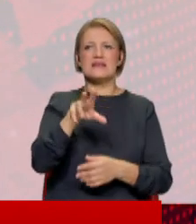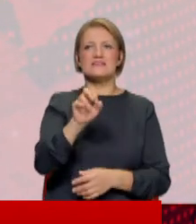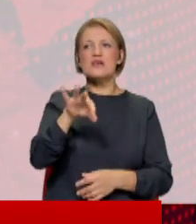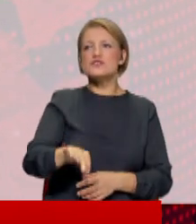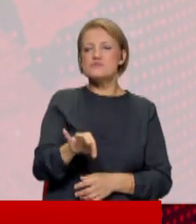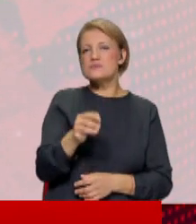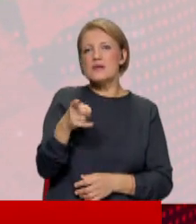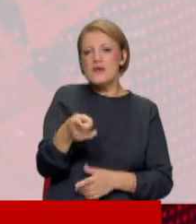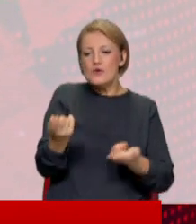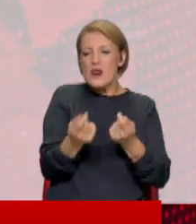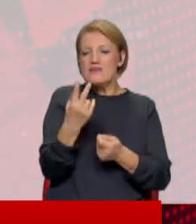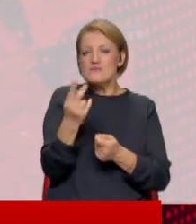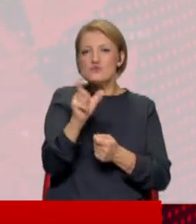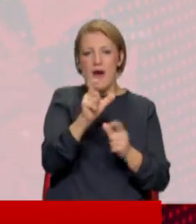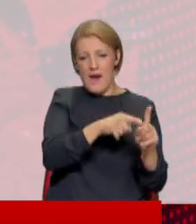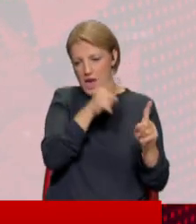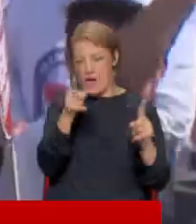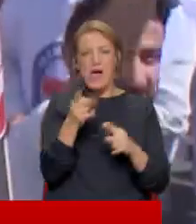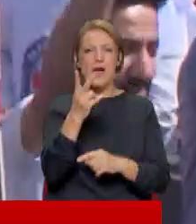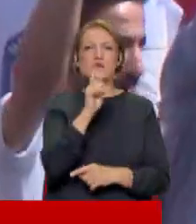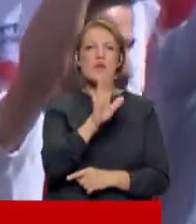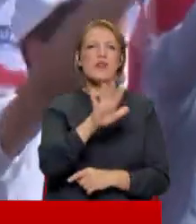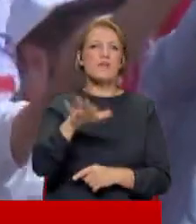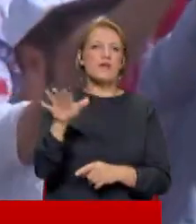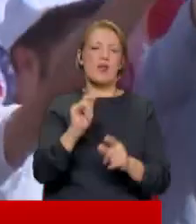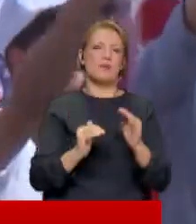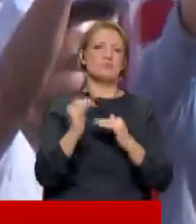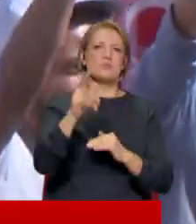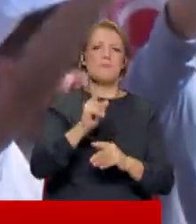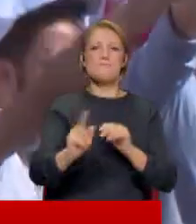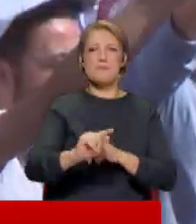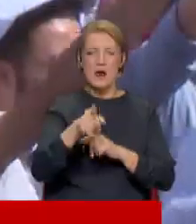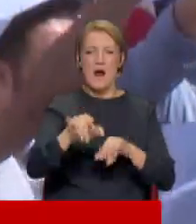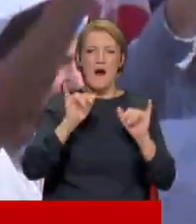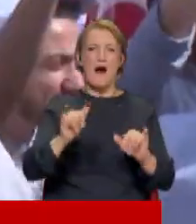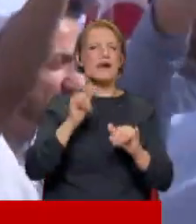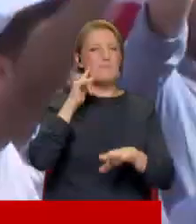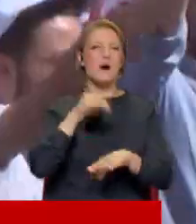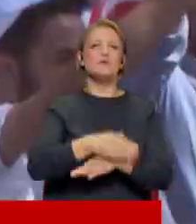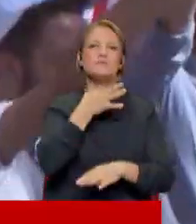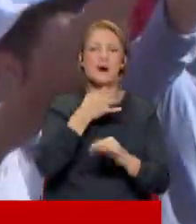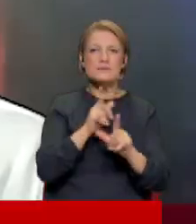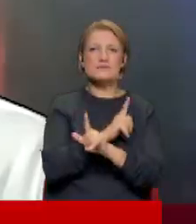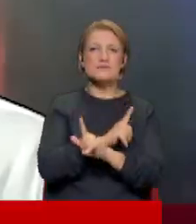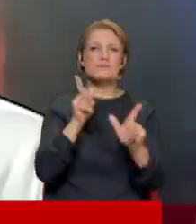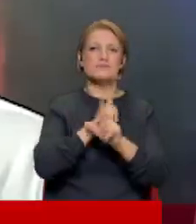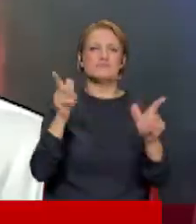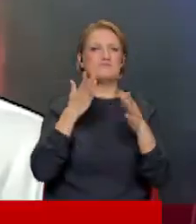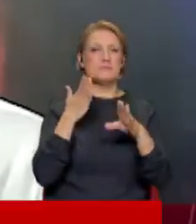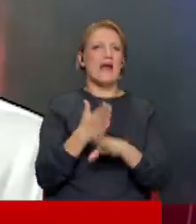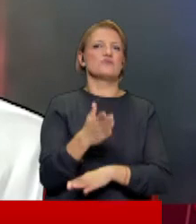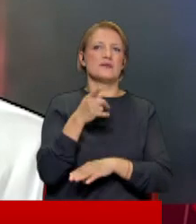şimşeğin görevde olduğu iki buçuk ayda 155 liraya yükseldi memurlar da aynı mağduriyetle Ses yükseltiyor